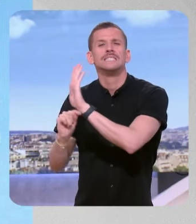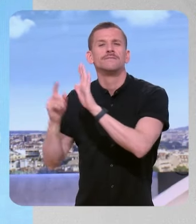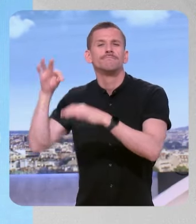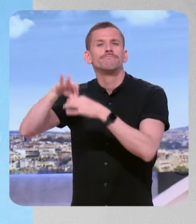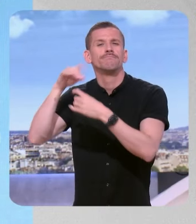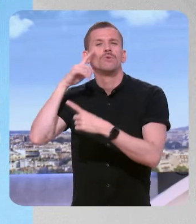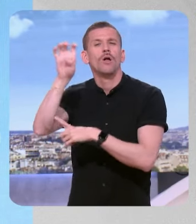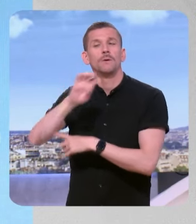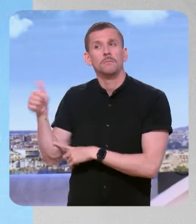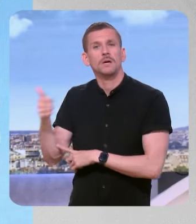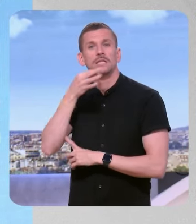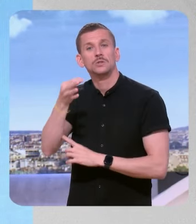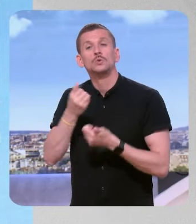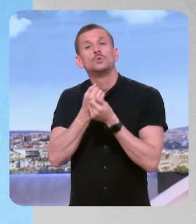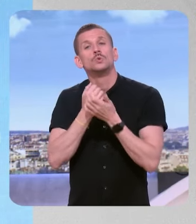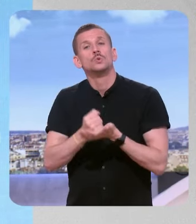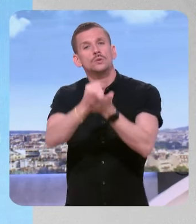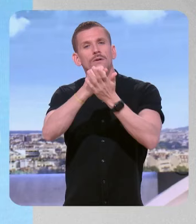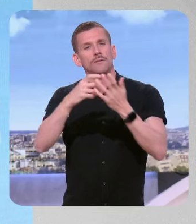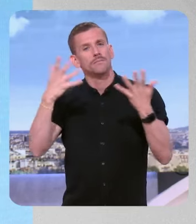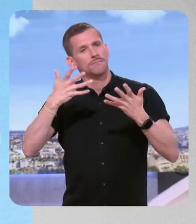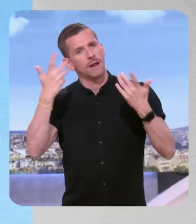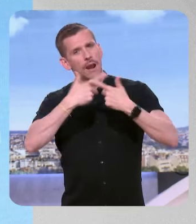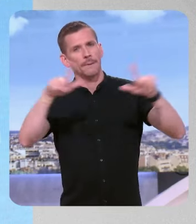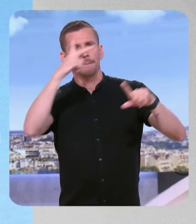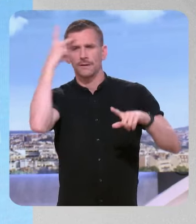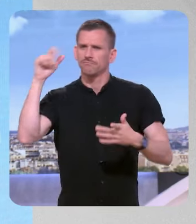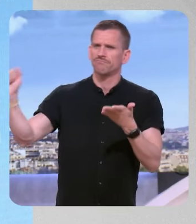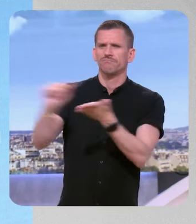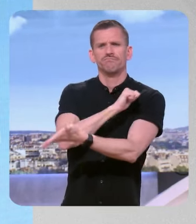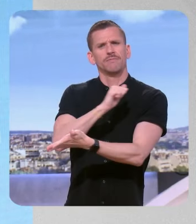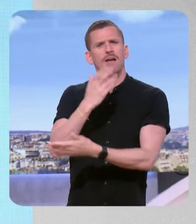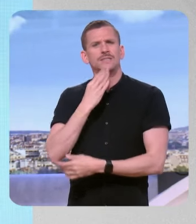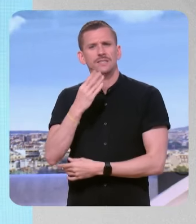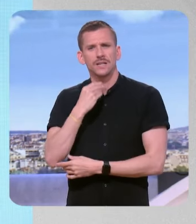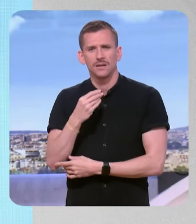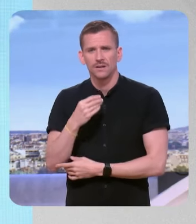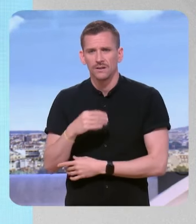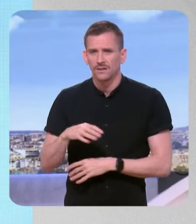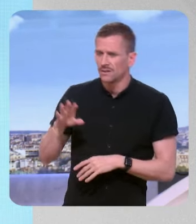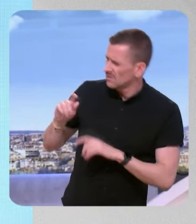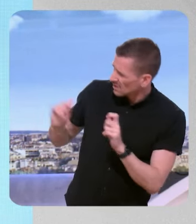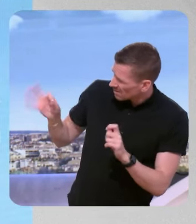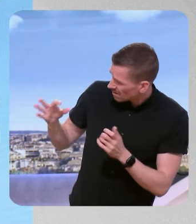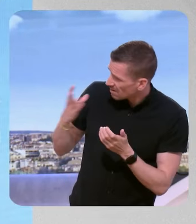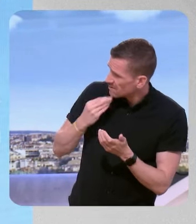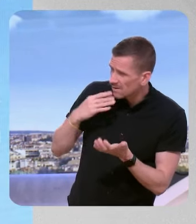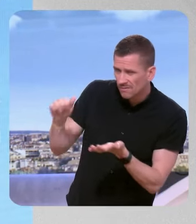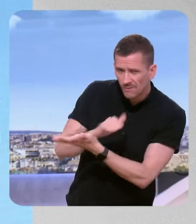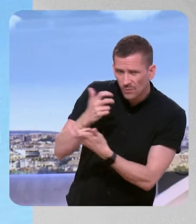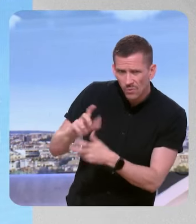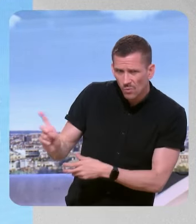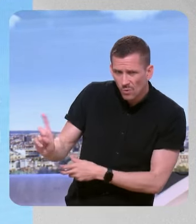Israël de la carte et qui F veut pas rayer Israël de la carte même s'ils sont très critiques mais si si si ils ne veulent pas